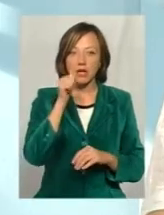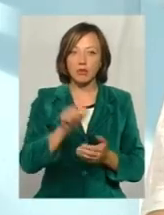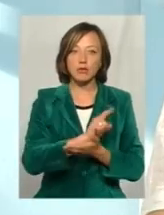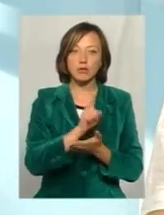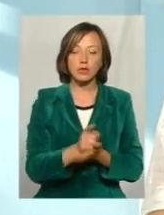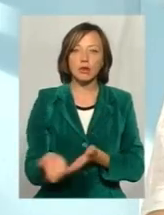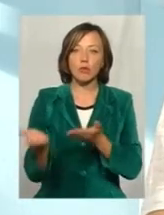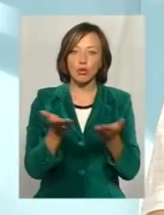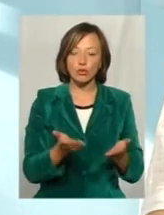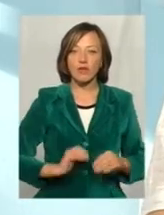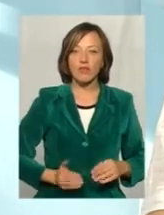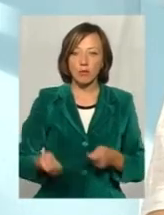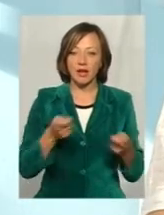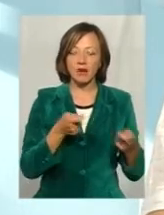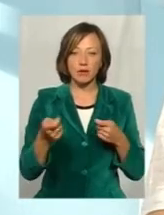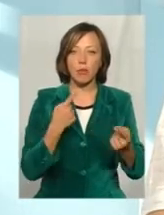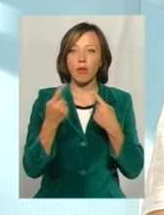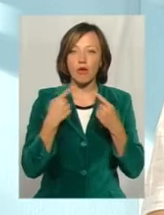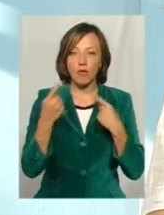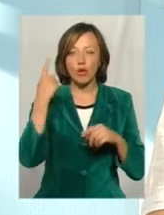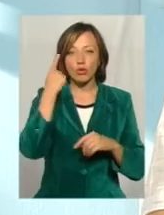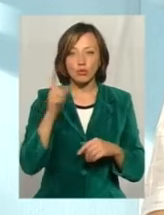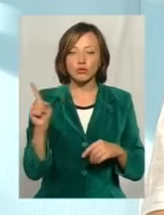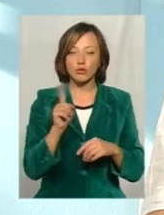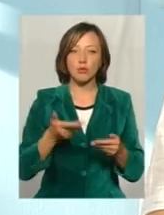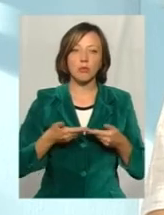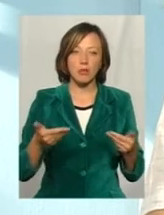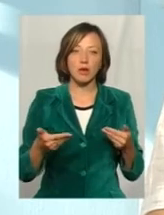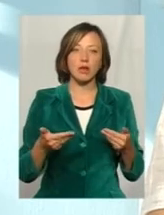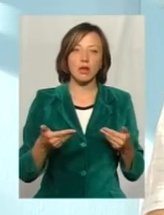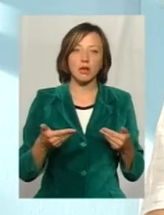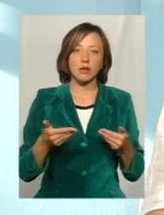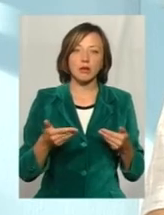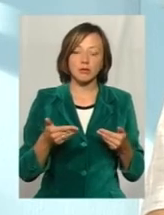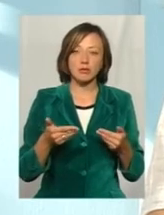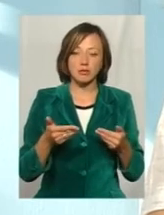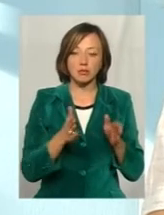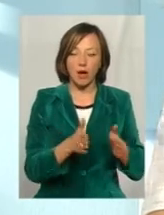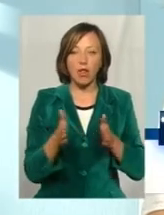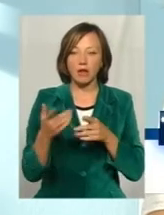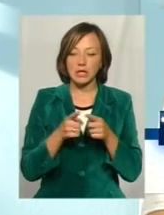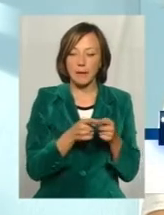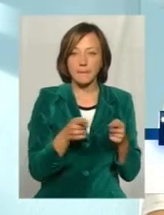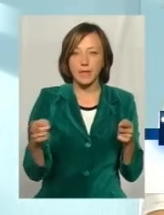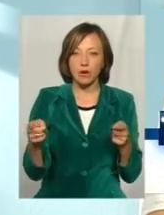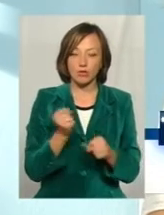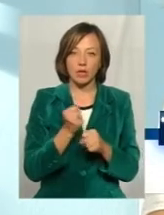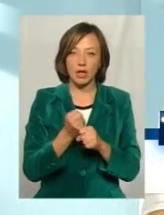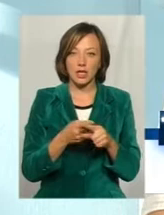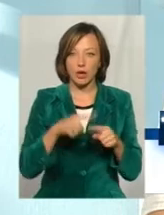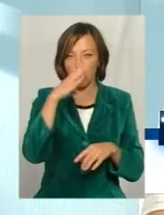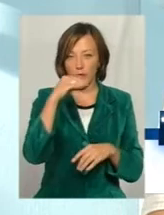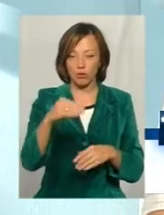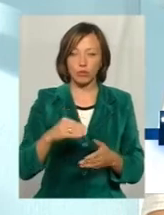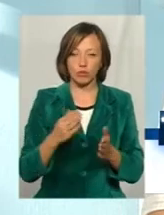Обов'язково запрошу перевізників, з ними переговори. Я думаю, що ми якби точково наладимо навіть от на цей період функціонування цих